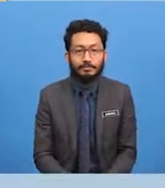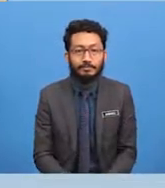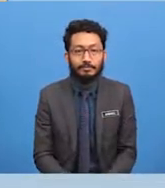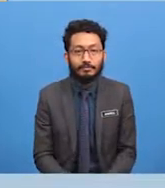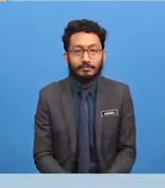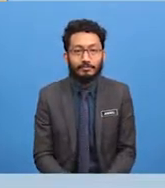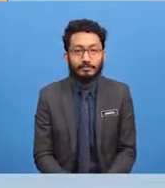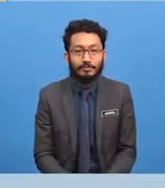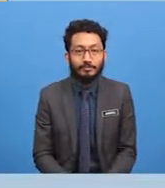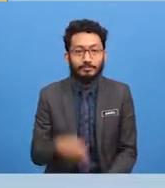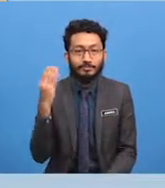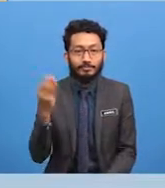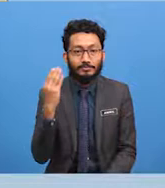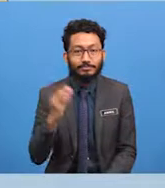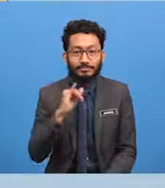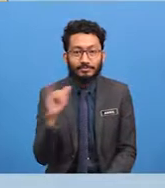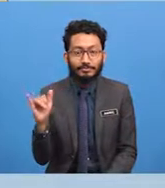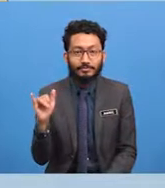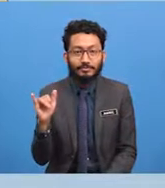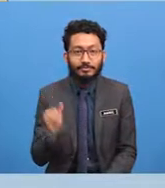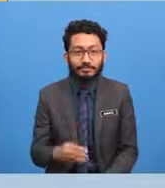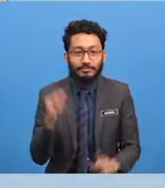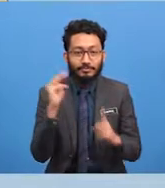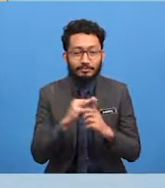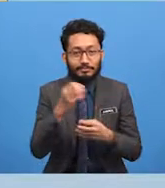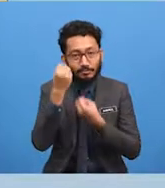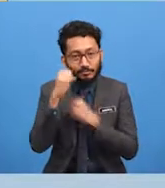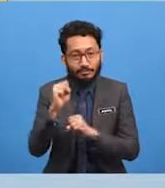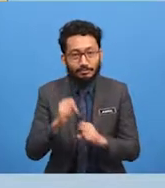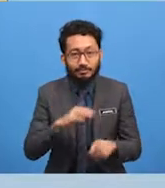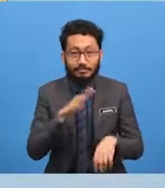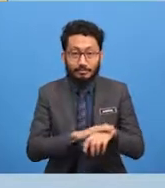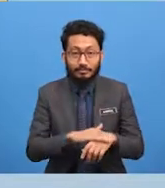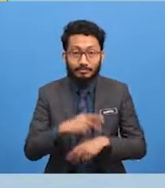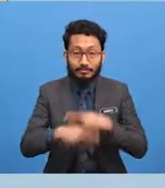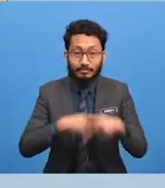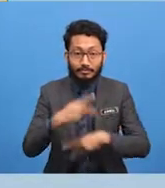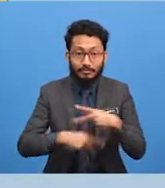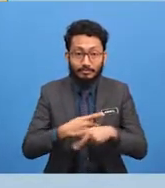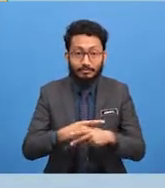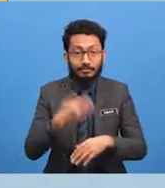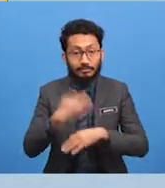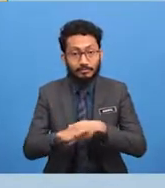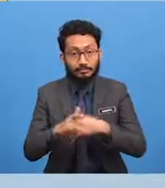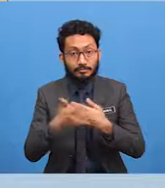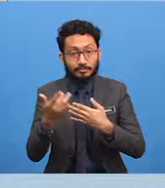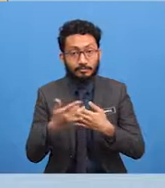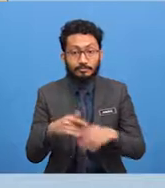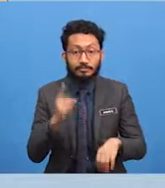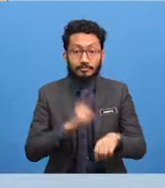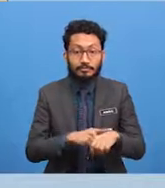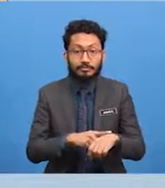Secara kebiasaannya, misi disediakan pada peringkat awal penubuhan perniagaan oleh